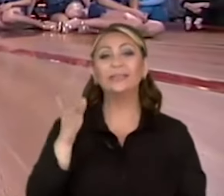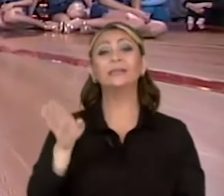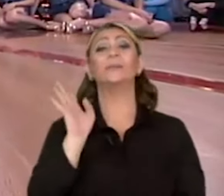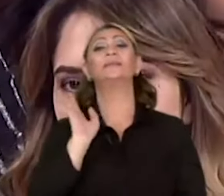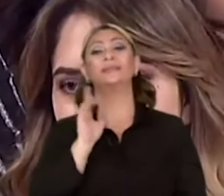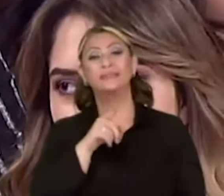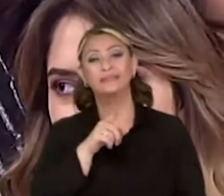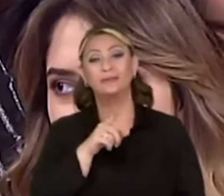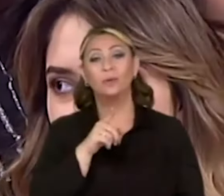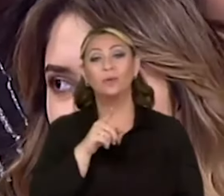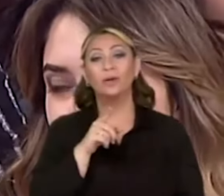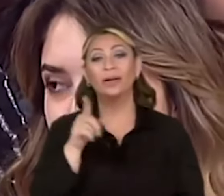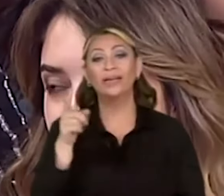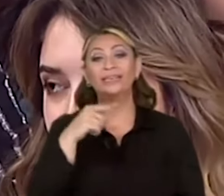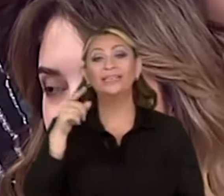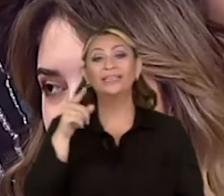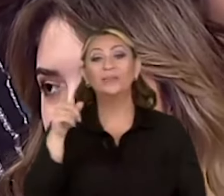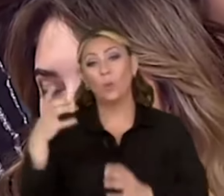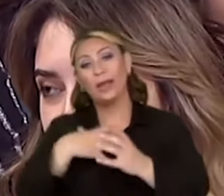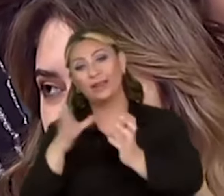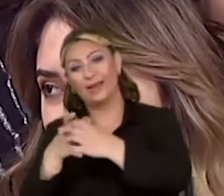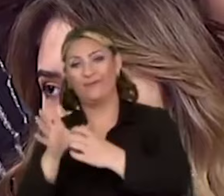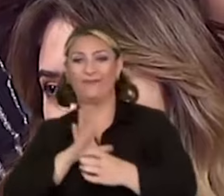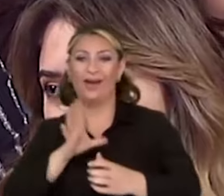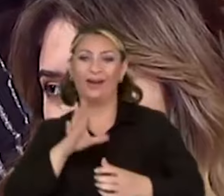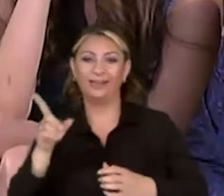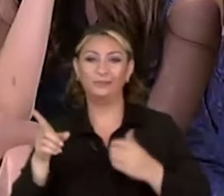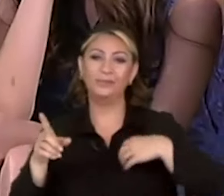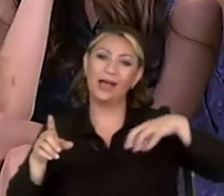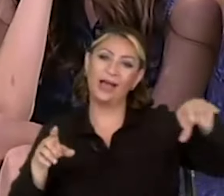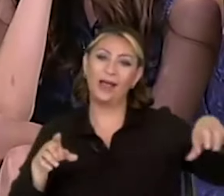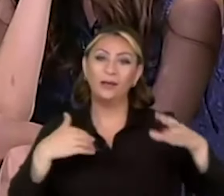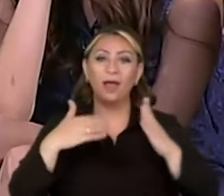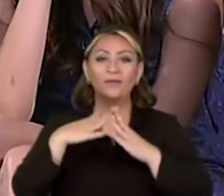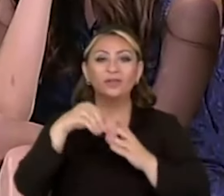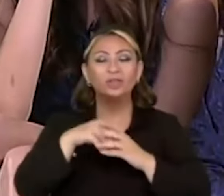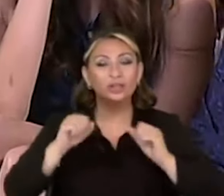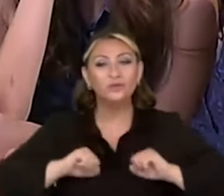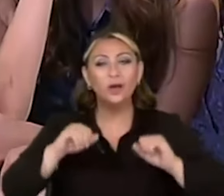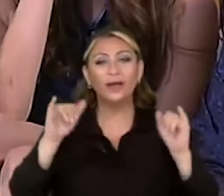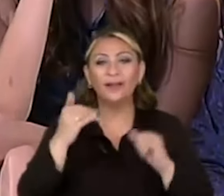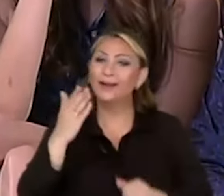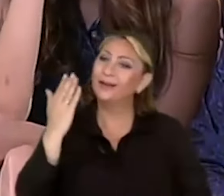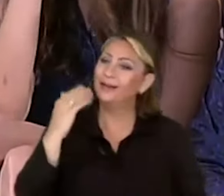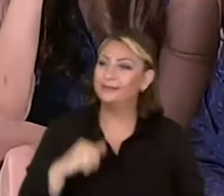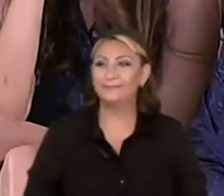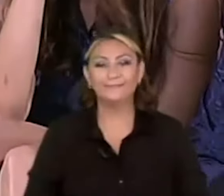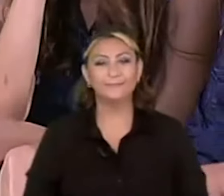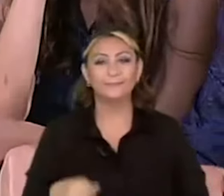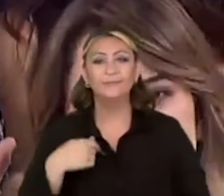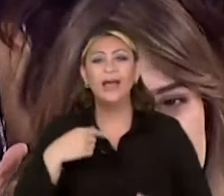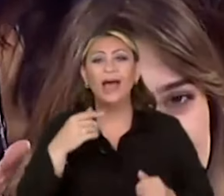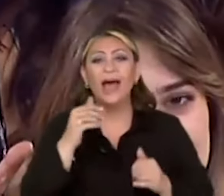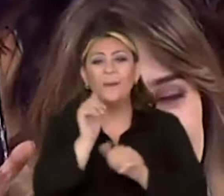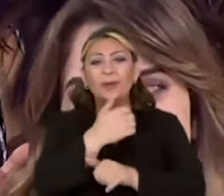miydiniz gruba o zaman? O zaman kaygısızlar çalışıyorlardı zaten. Biz aynı çalışıyoruz evde parti var. Bu da ah diyormuş. Bizim de amatör